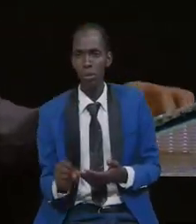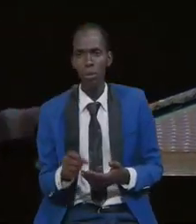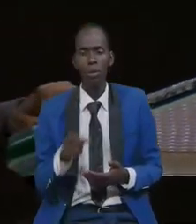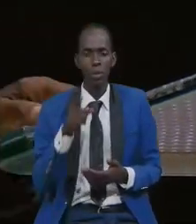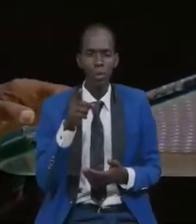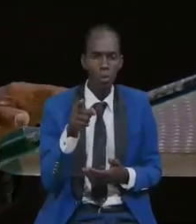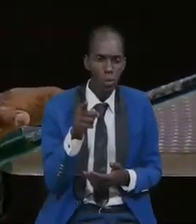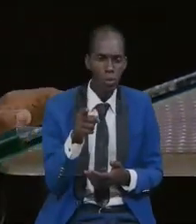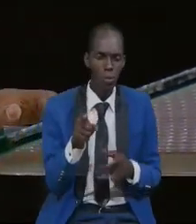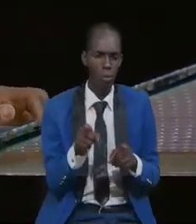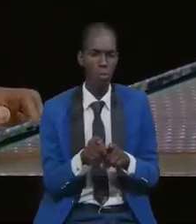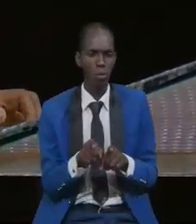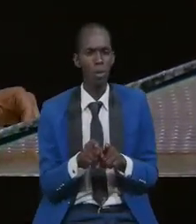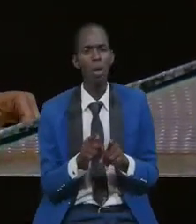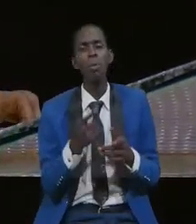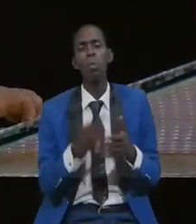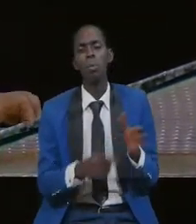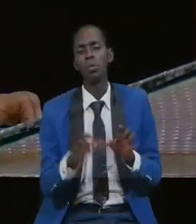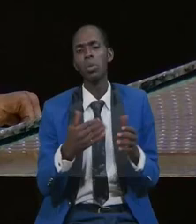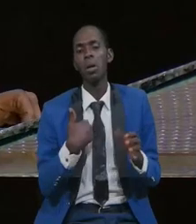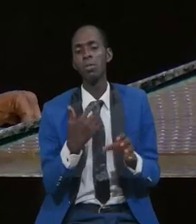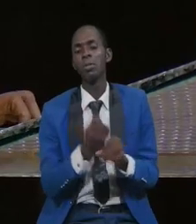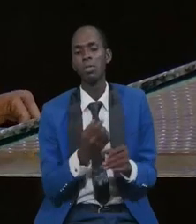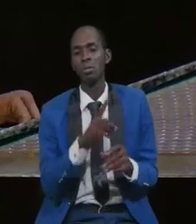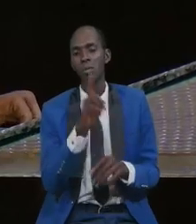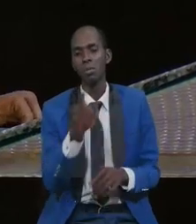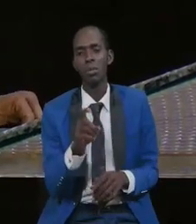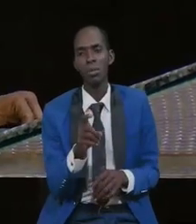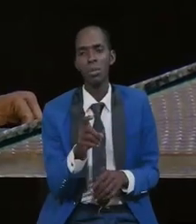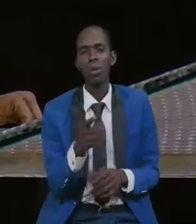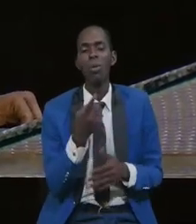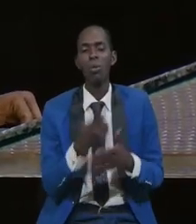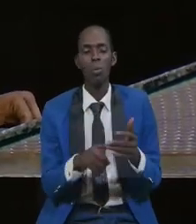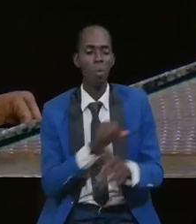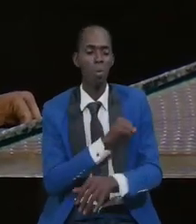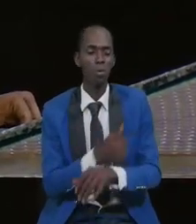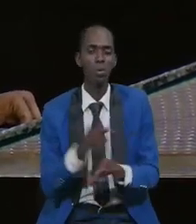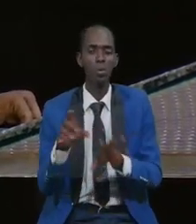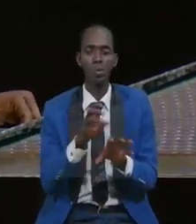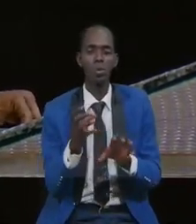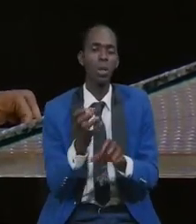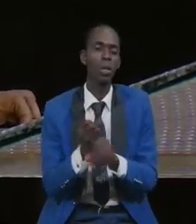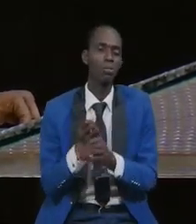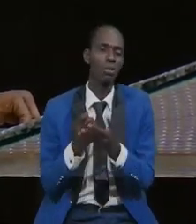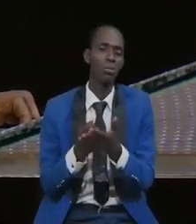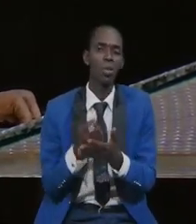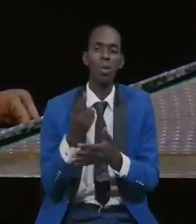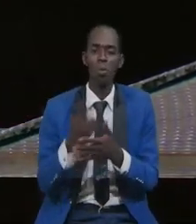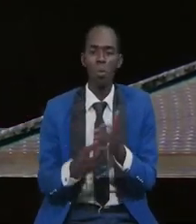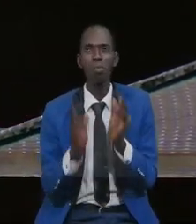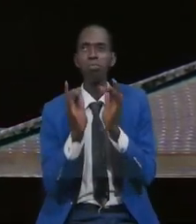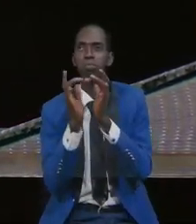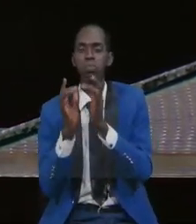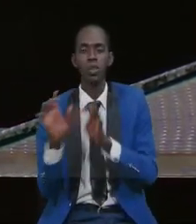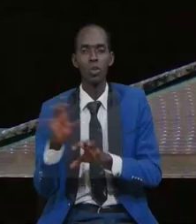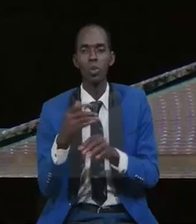Dieu. Combien as-tu? Quelle autorité as-tu? Quelle connexion connais-tu? Qu'est-ce que tu as? Mais